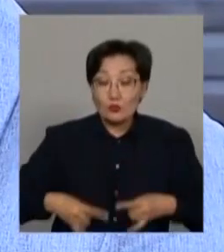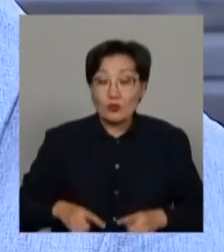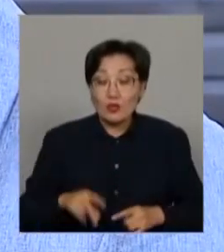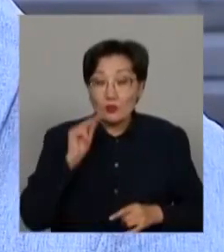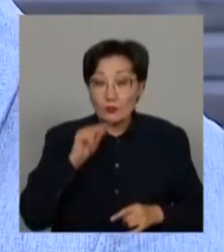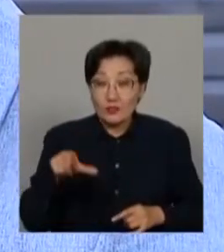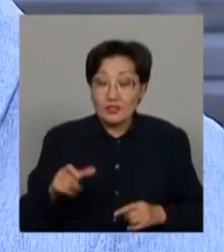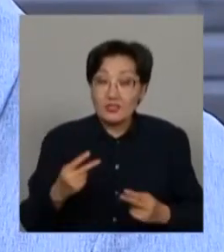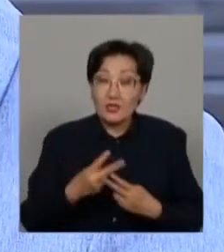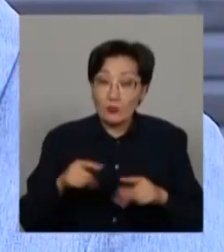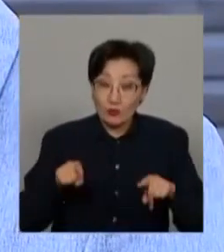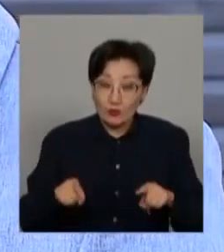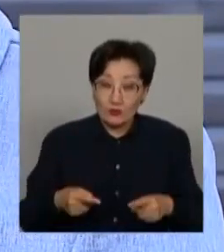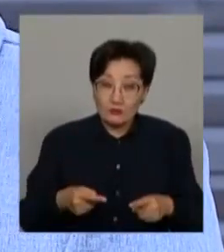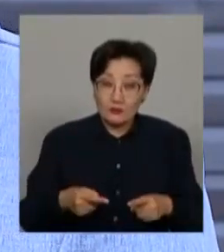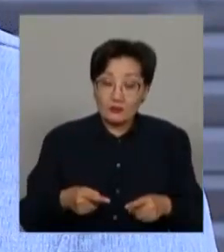күдікті қазір қамаудан.